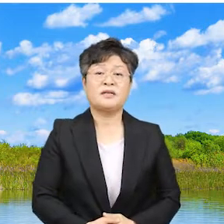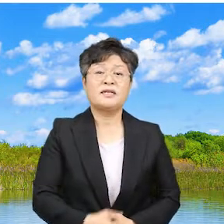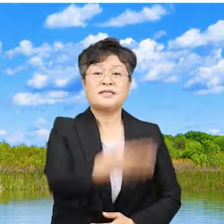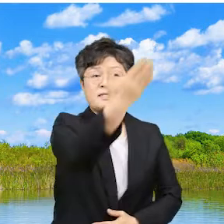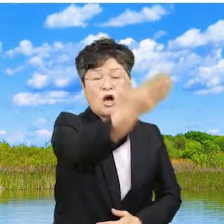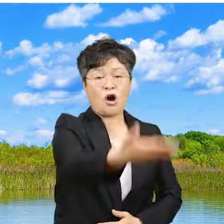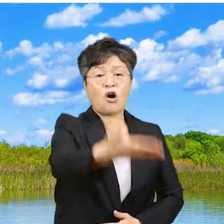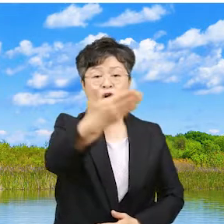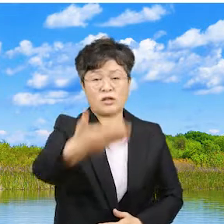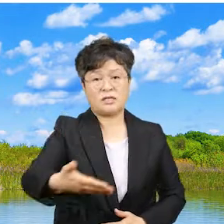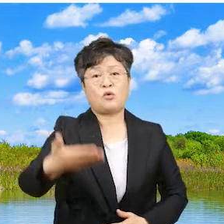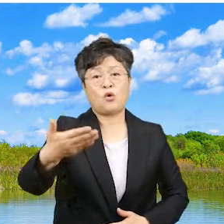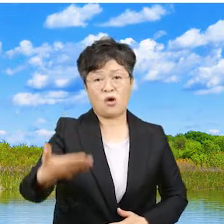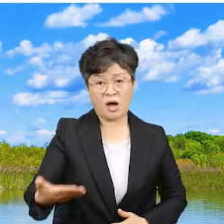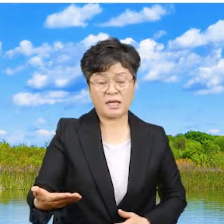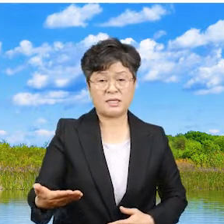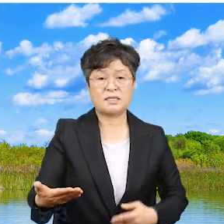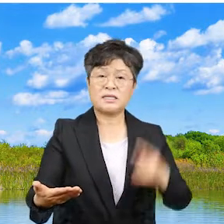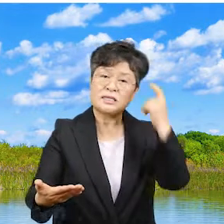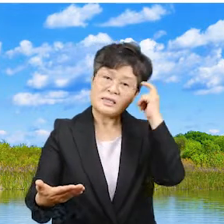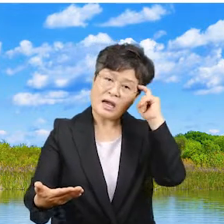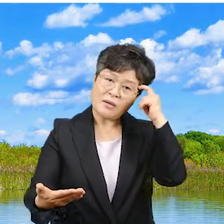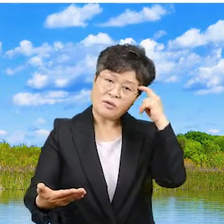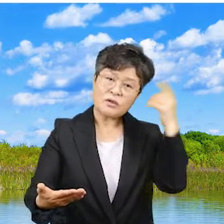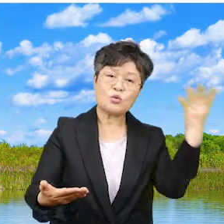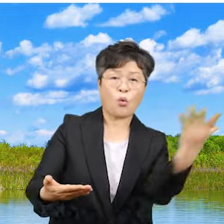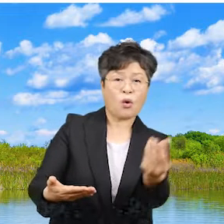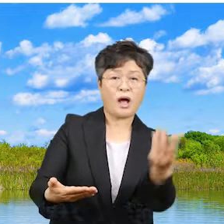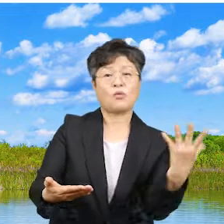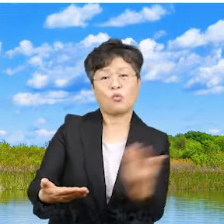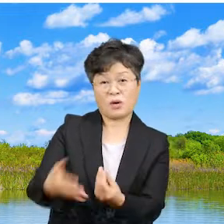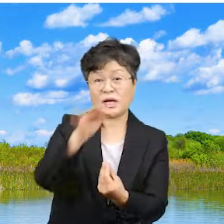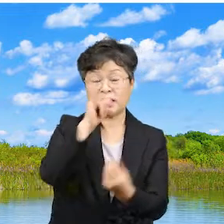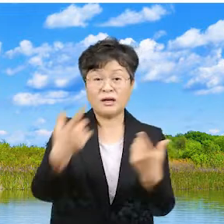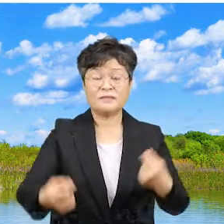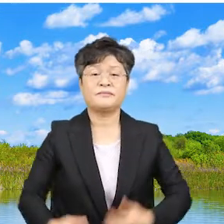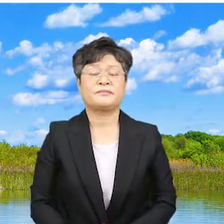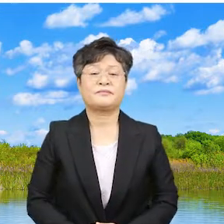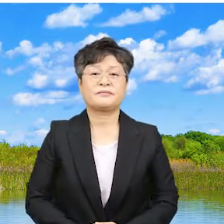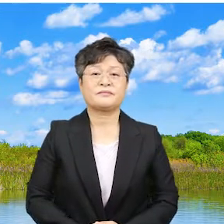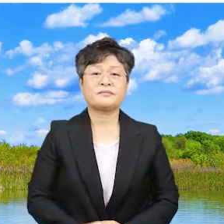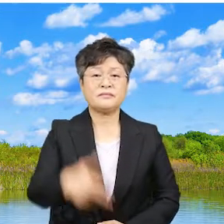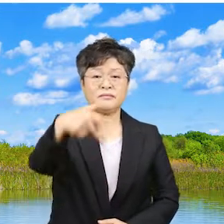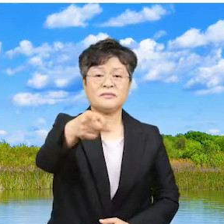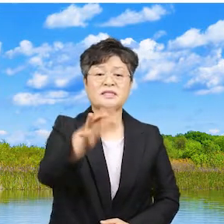천으로 흘러가는 정유 선생님의 학문의 역사가 이루어지기도 했었습니다.